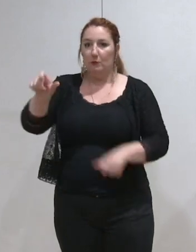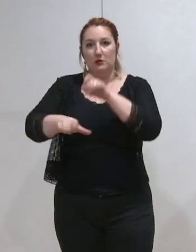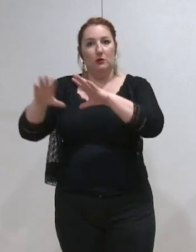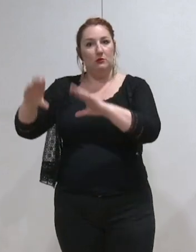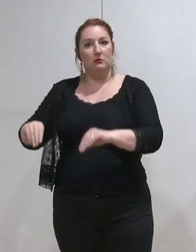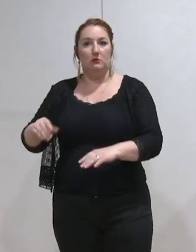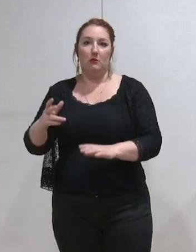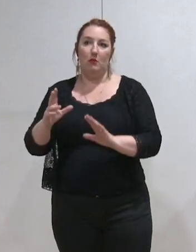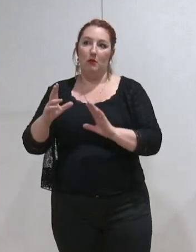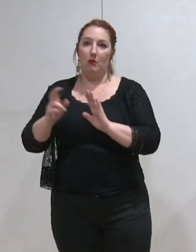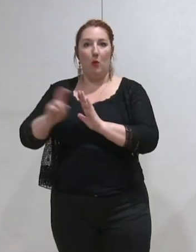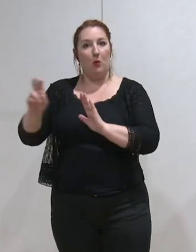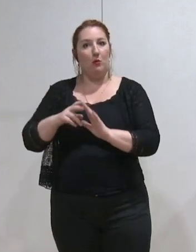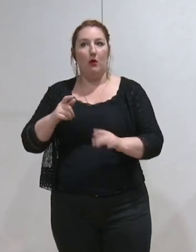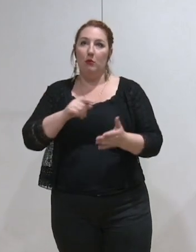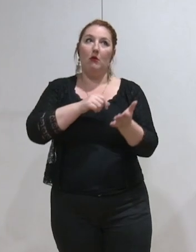regretter